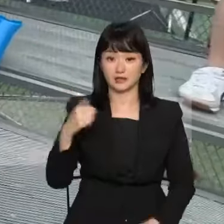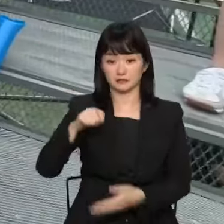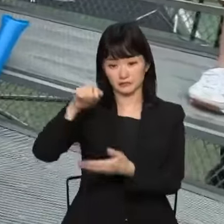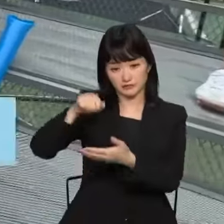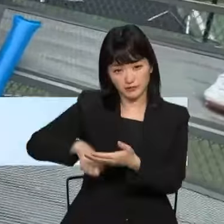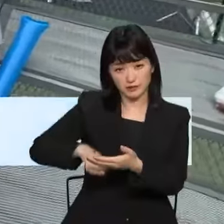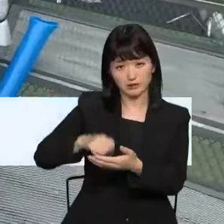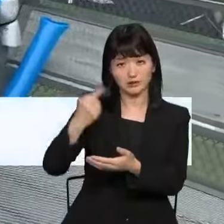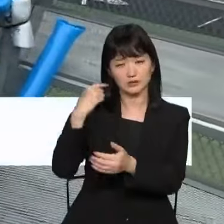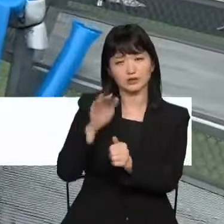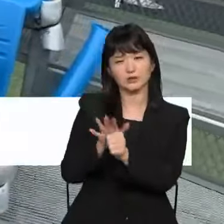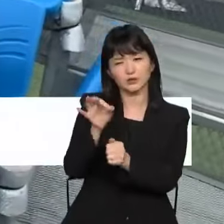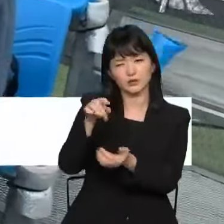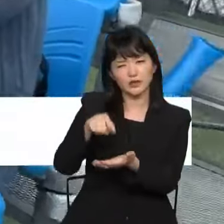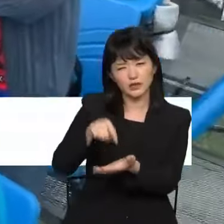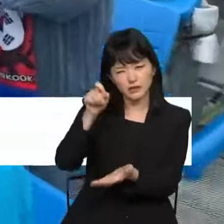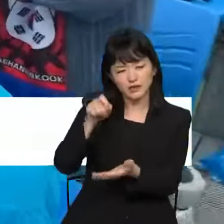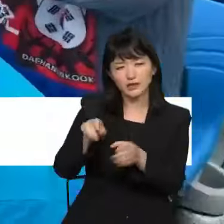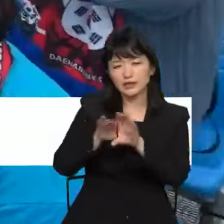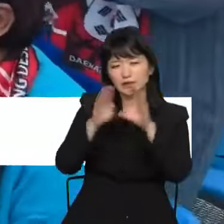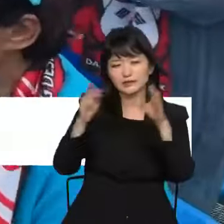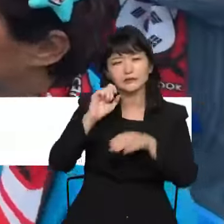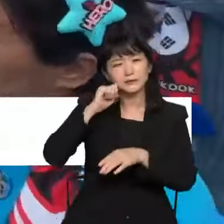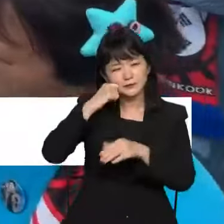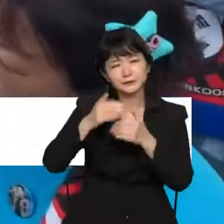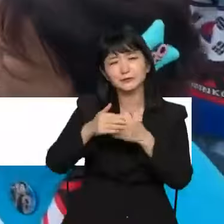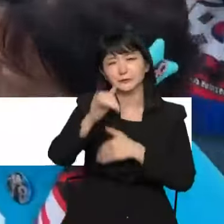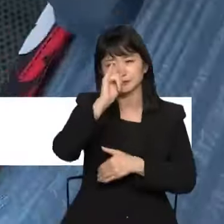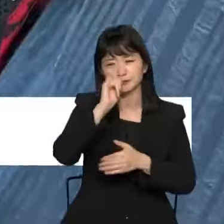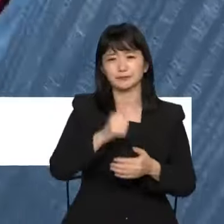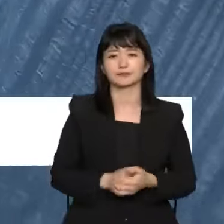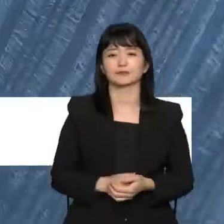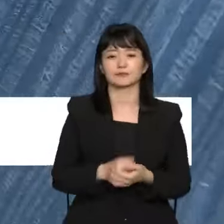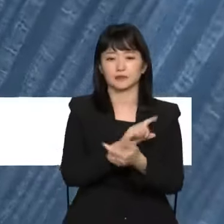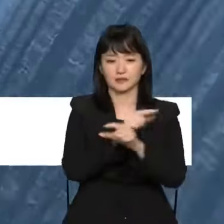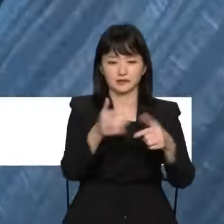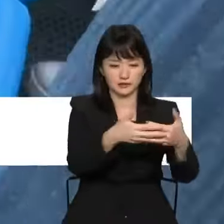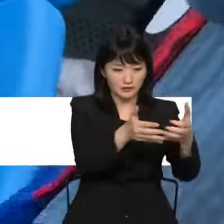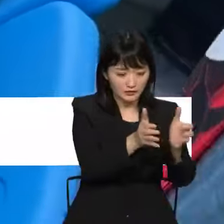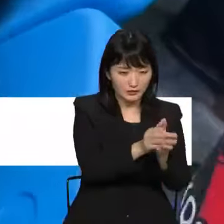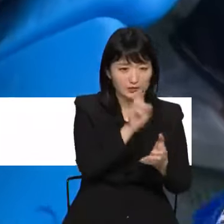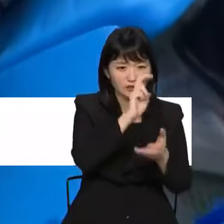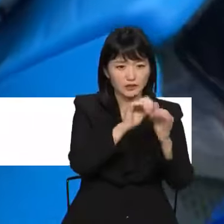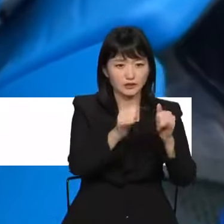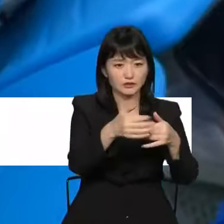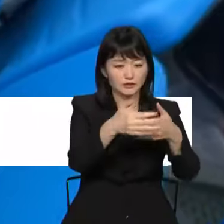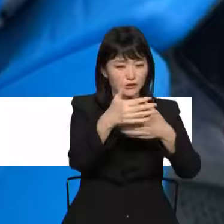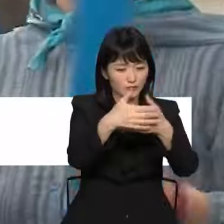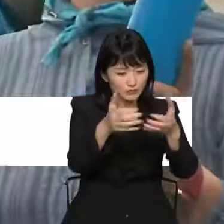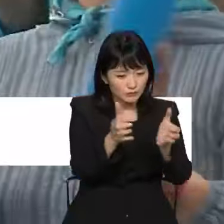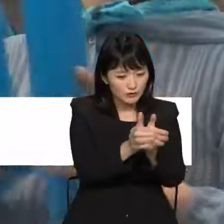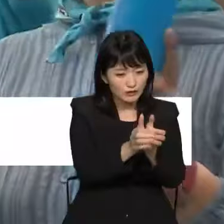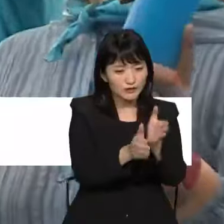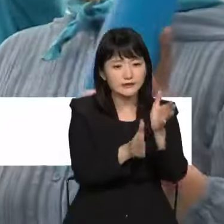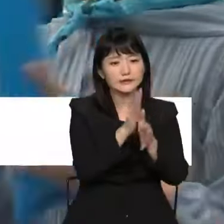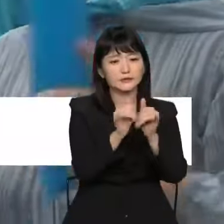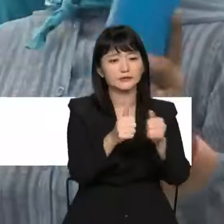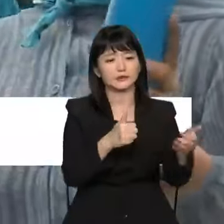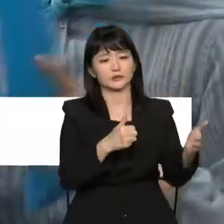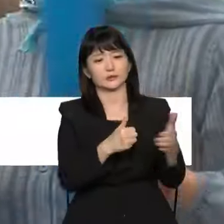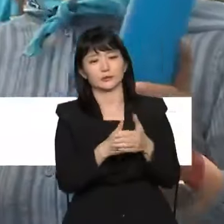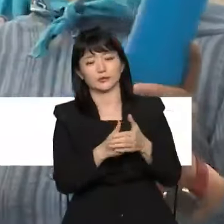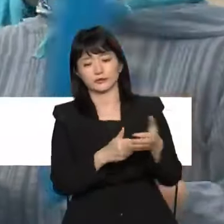문제와 후원금 부족 등 개최까지 어려움도 많았지만 여러 단체와 가수 팬클럽 등 일반 시민들까지